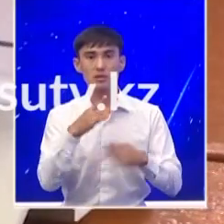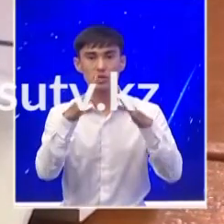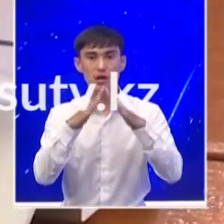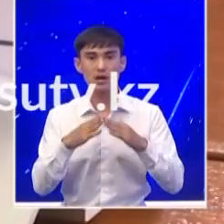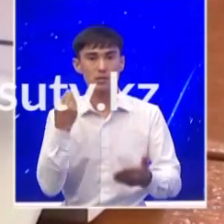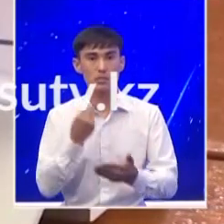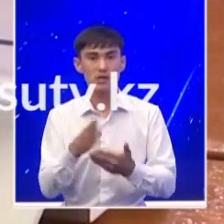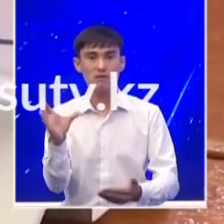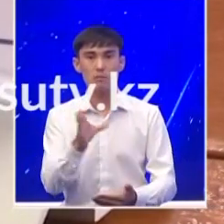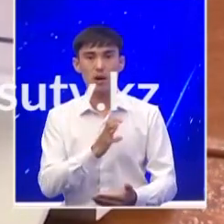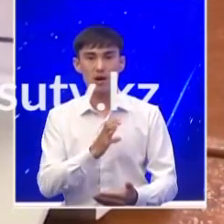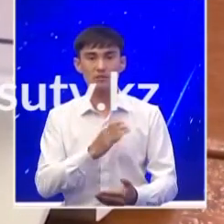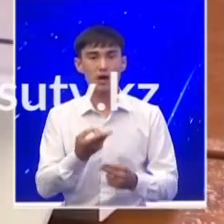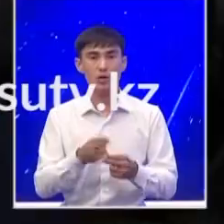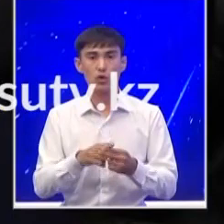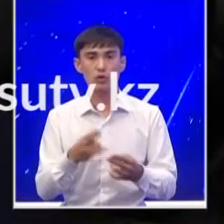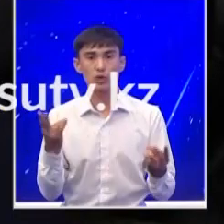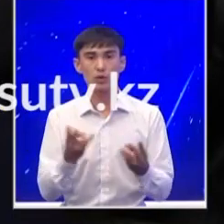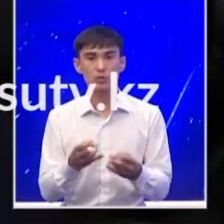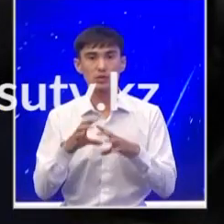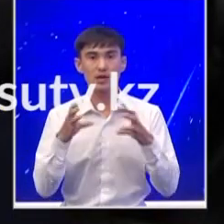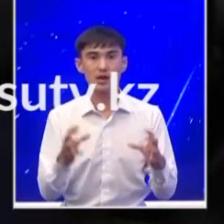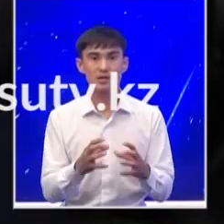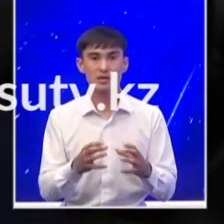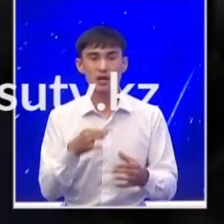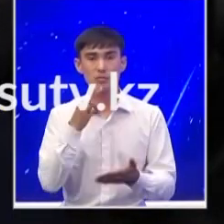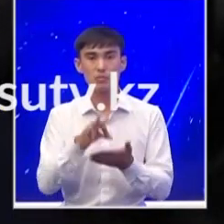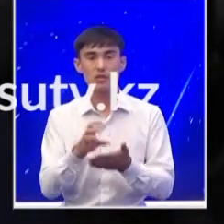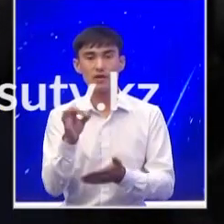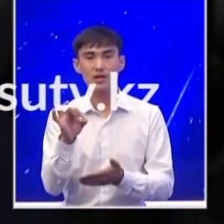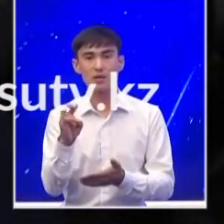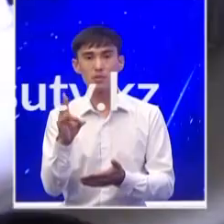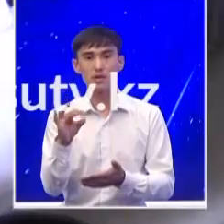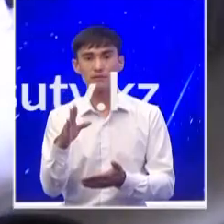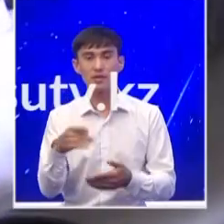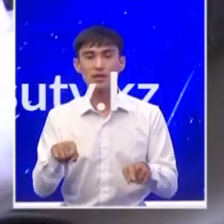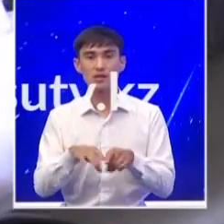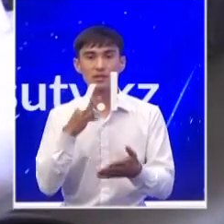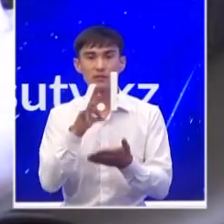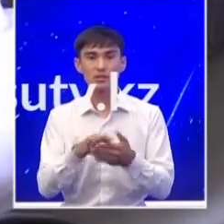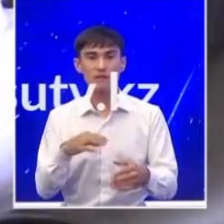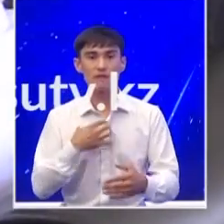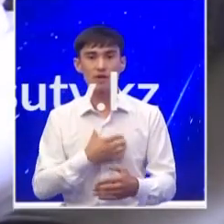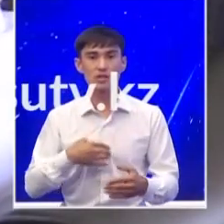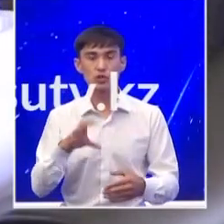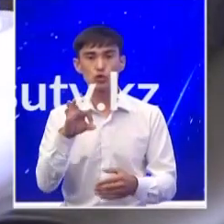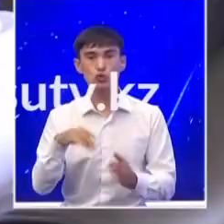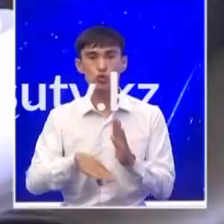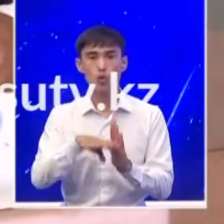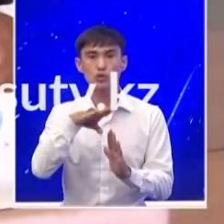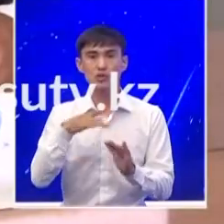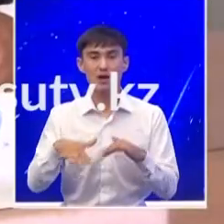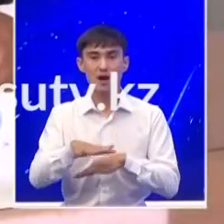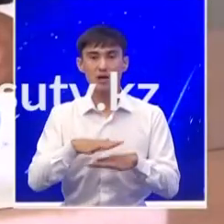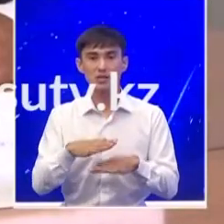– бесценное богатство, которое необходимо сохранить, отметил Вакиль Набиев. Он также подчеркнул важность социального роста граждан, для